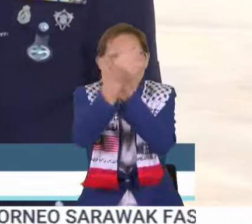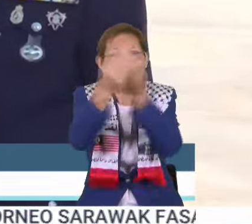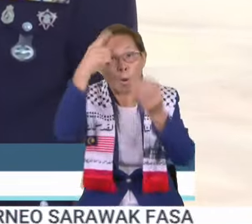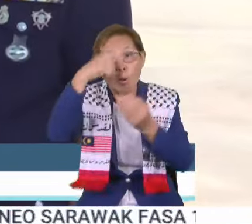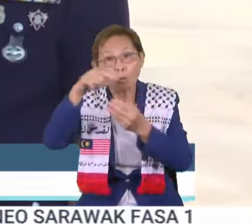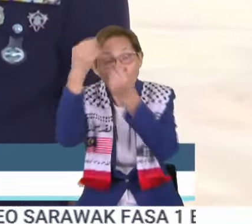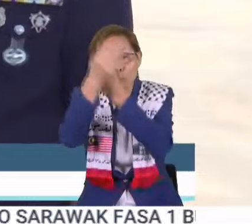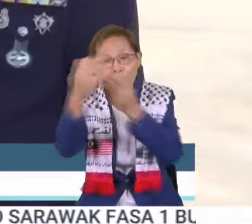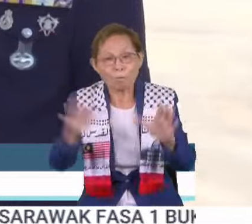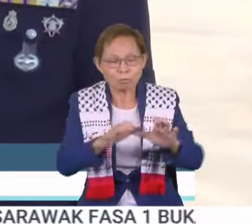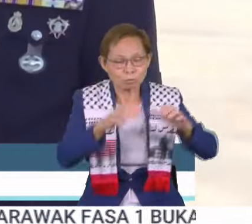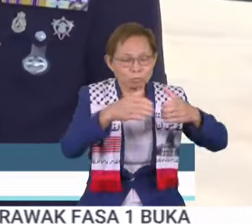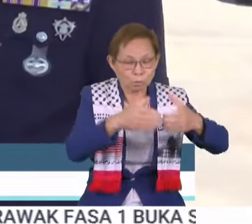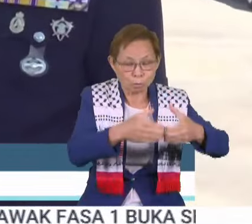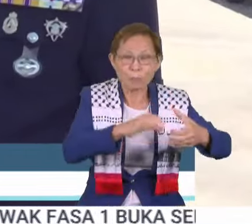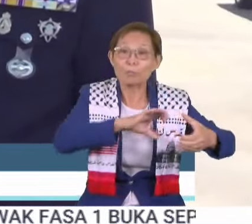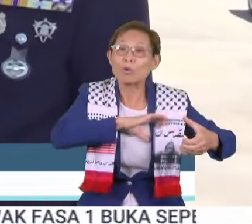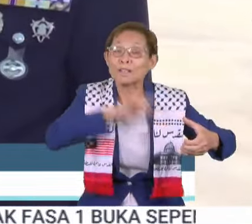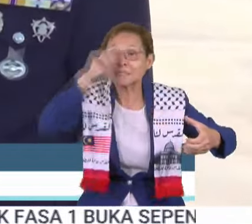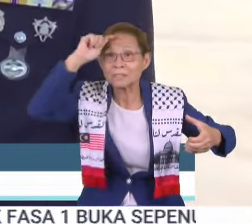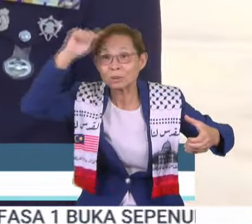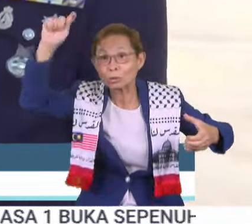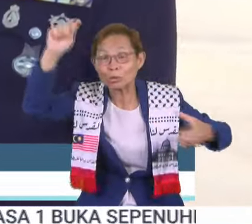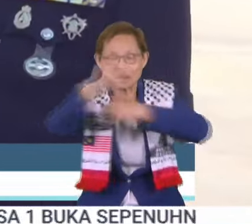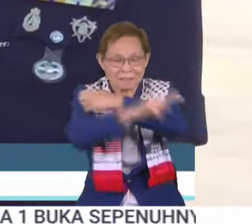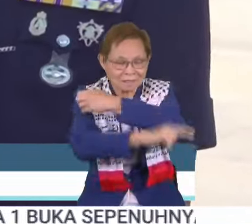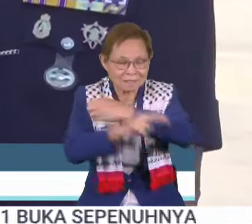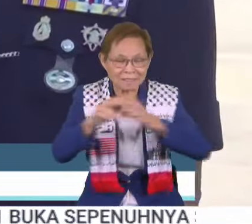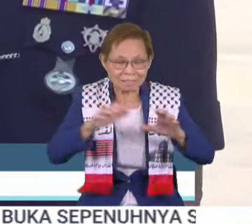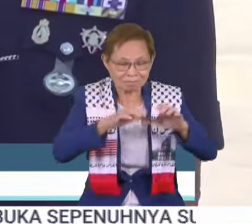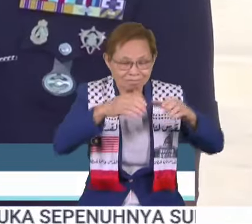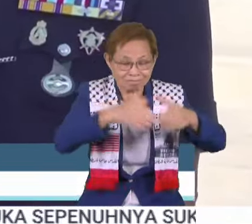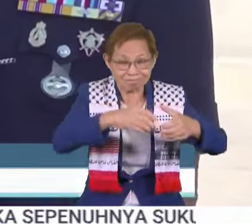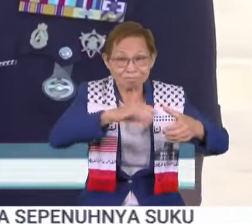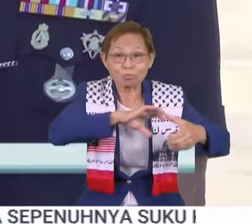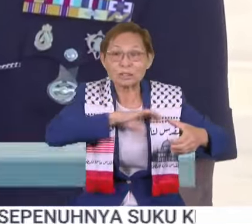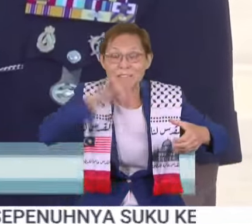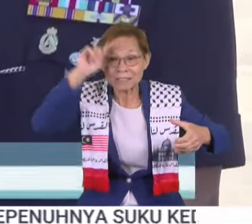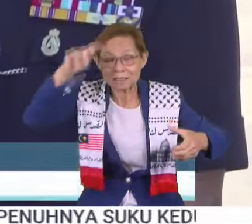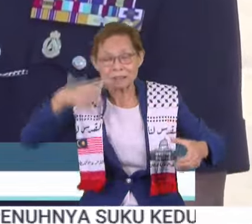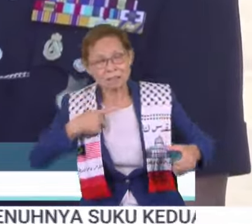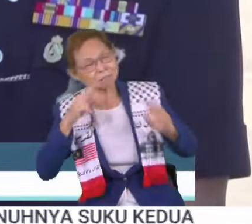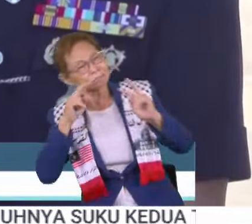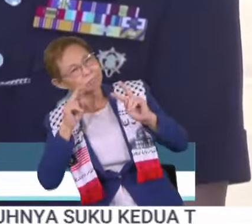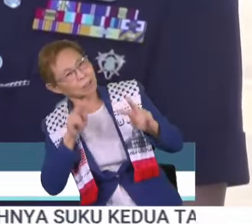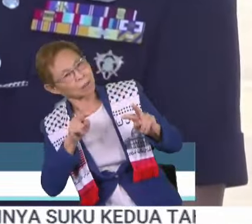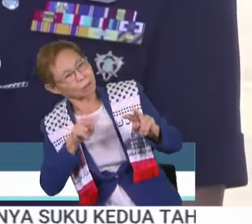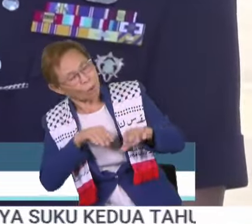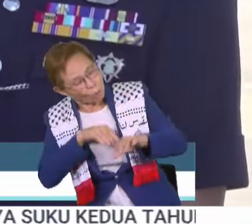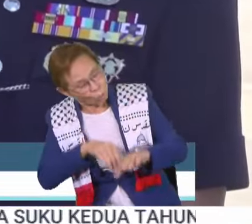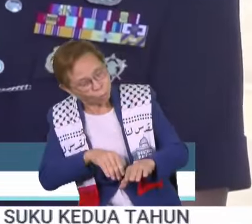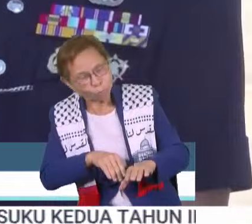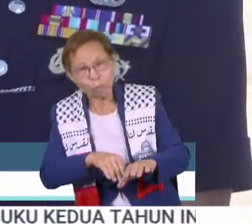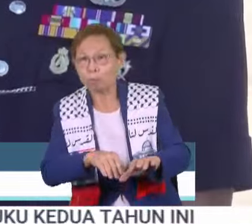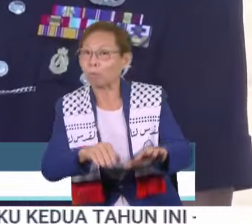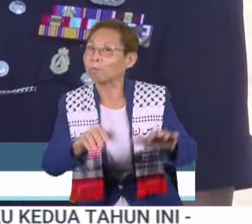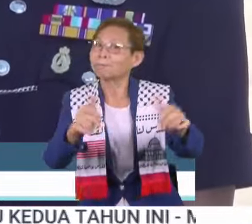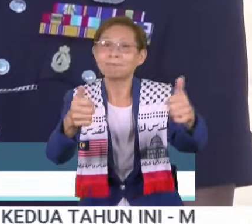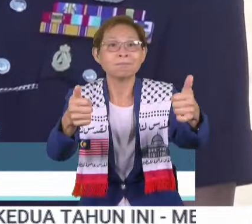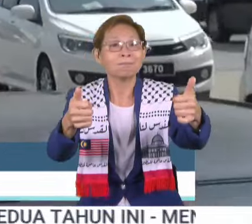untuk kontijen Terengganu, untuk negeri Terengganu, kita melihat aliran lalu lintas begitu lancar